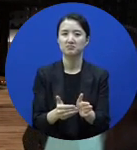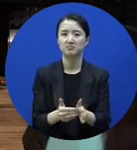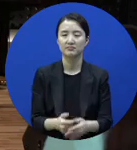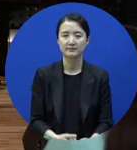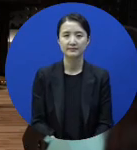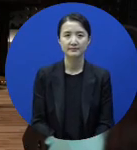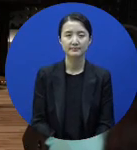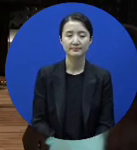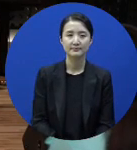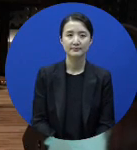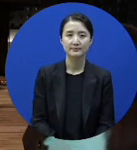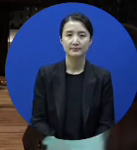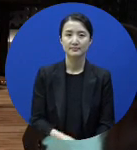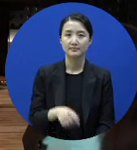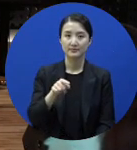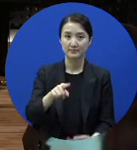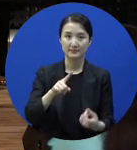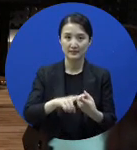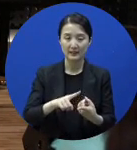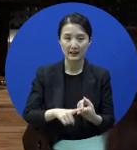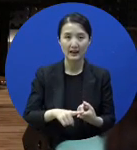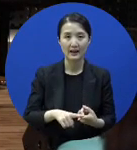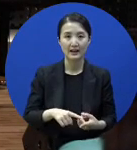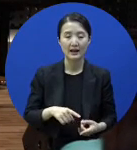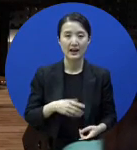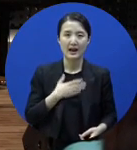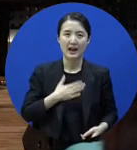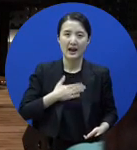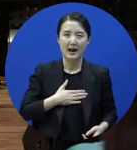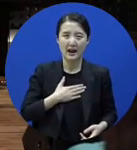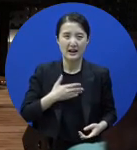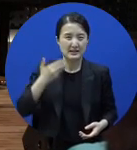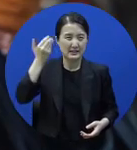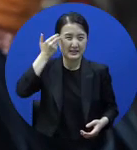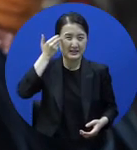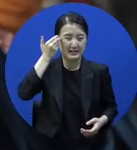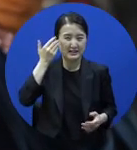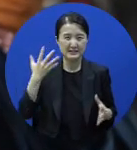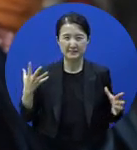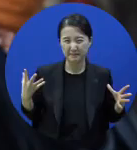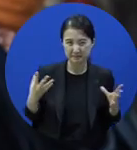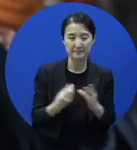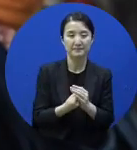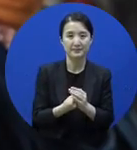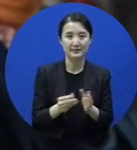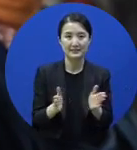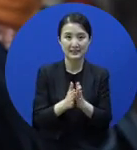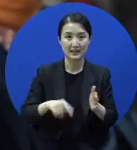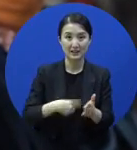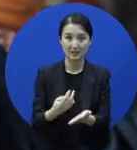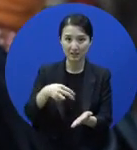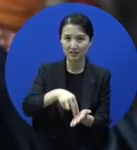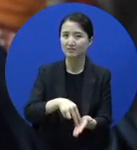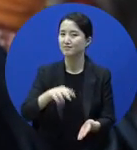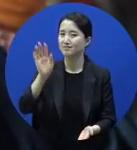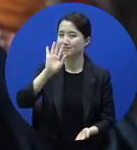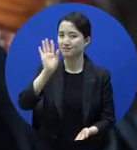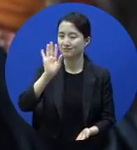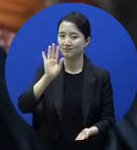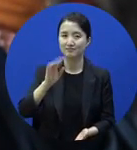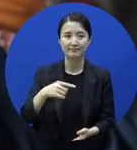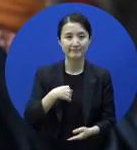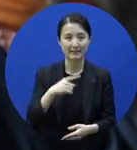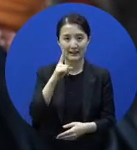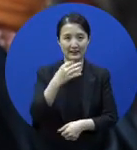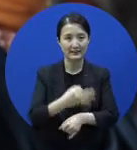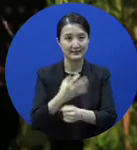다 이해하고 시작하기보단 이거는 간단한 거 한번 이야기를 좀 드려볼게요. 사이드 프로젝트 한번 이야기해 볼게요. 뭐 말로 들어도